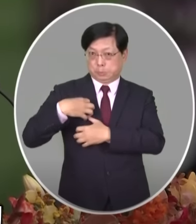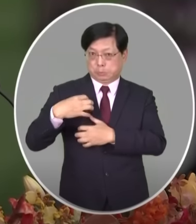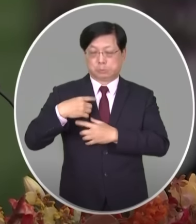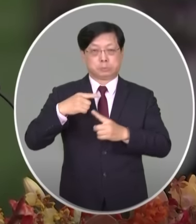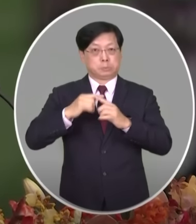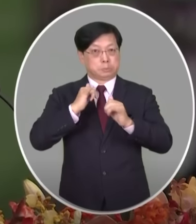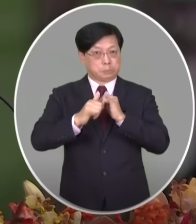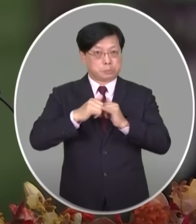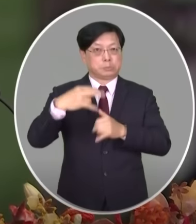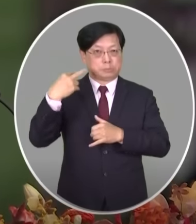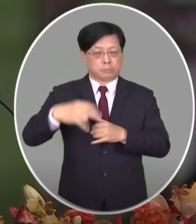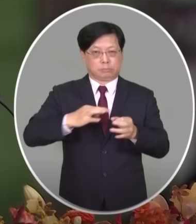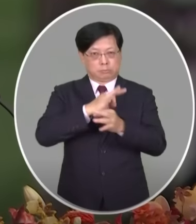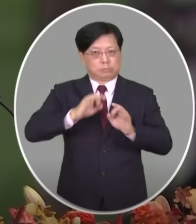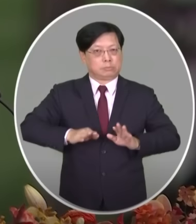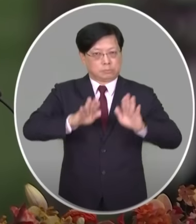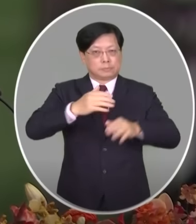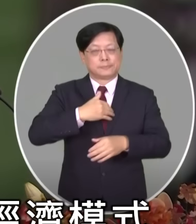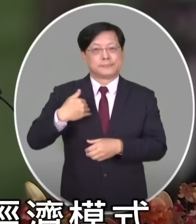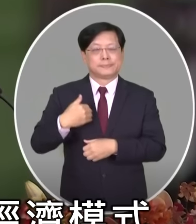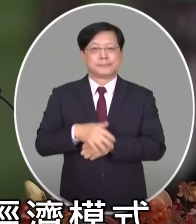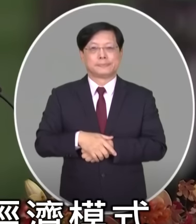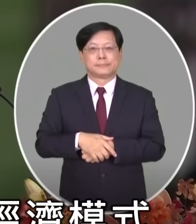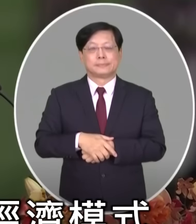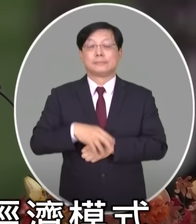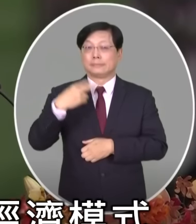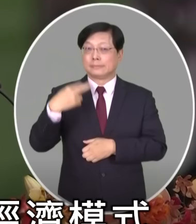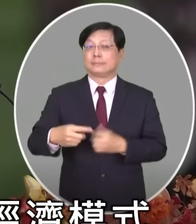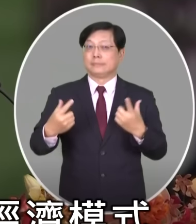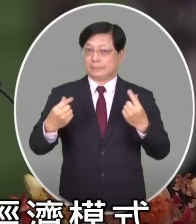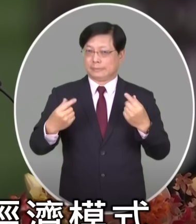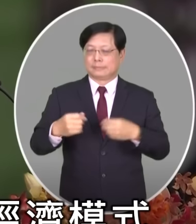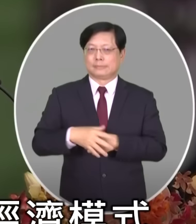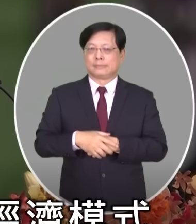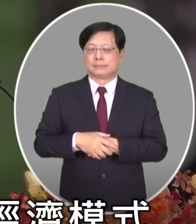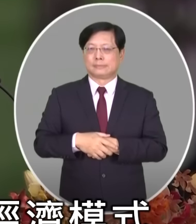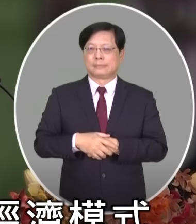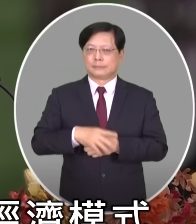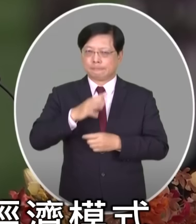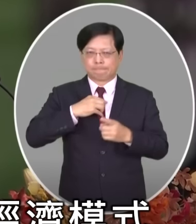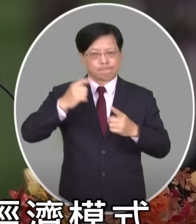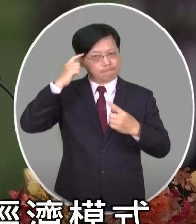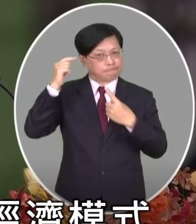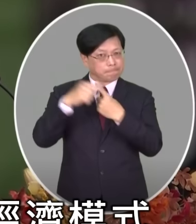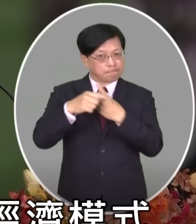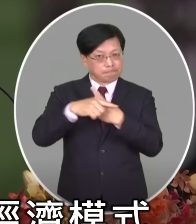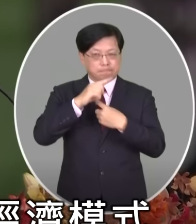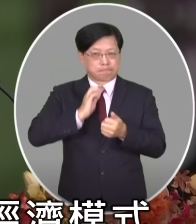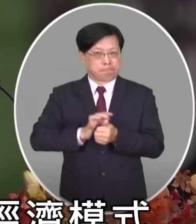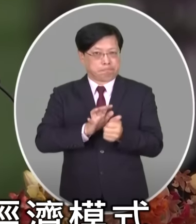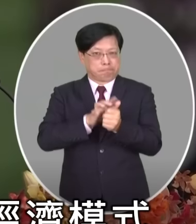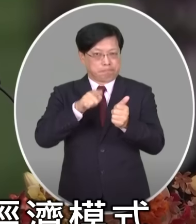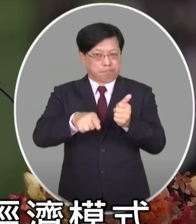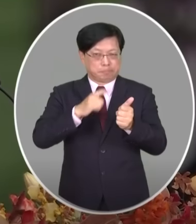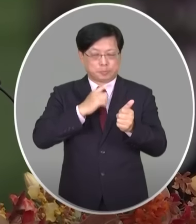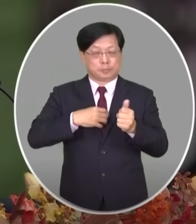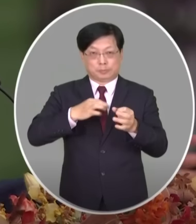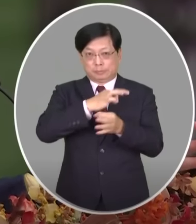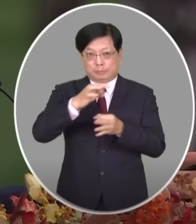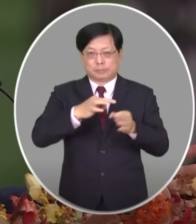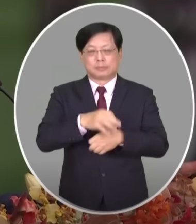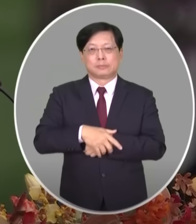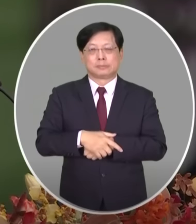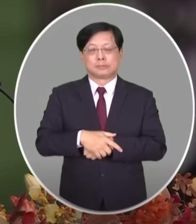力和经济力。 我们也必须发展创新驱动的经济模式，透